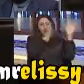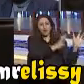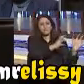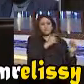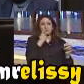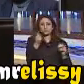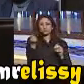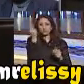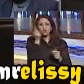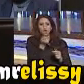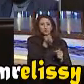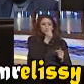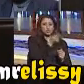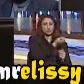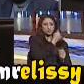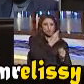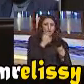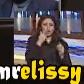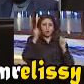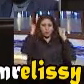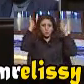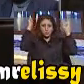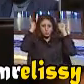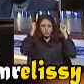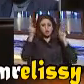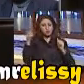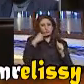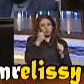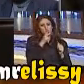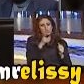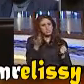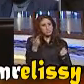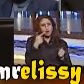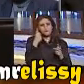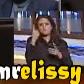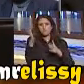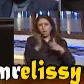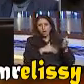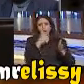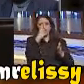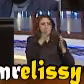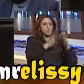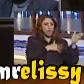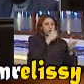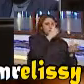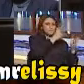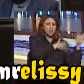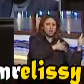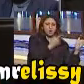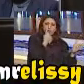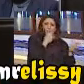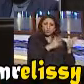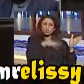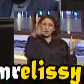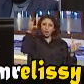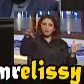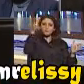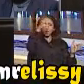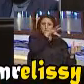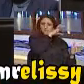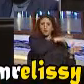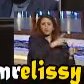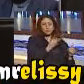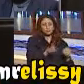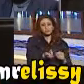للعنف، مظبوط؟ شايف ازاي الخروج من دوامة سجال هذه المليونيات يا دكتور؟ لا انا برضو عايز اكد على حضرتك هي الغرض منها عفوا